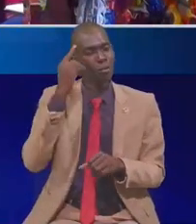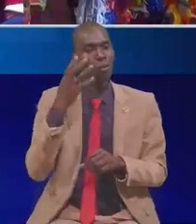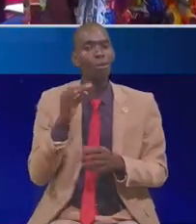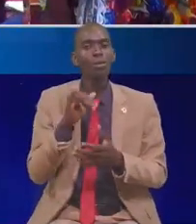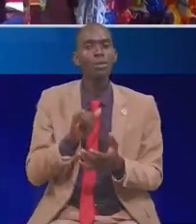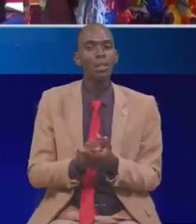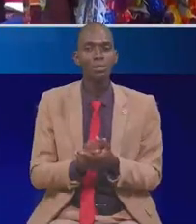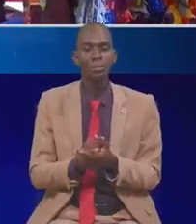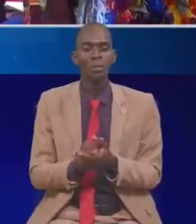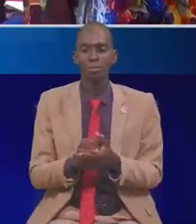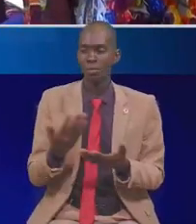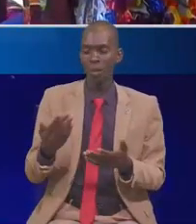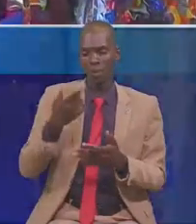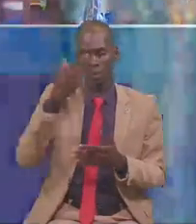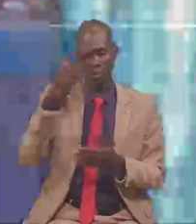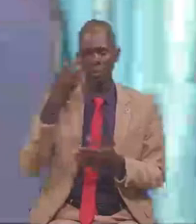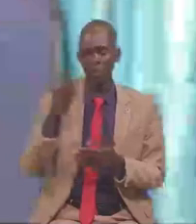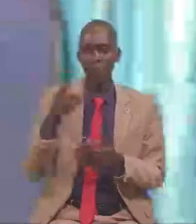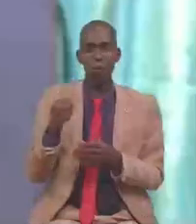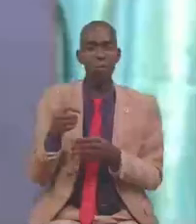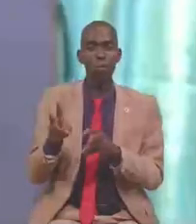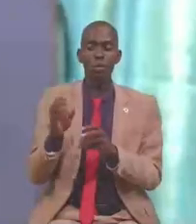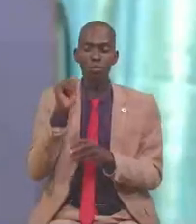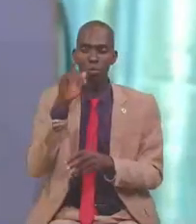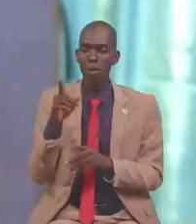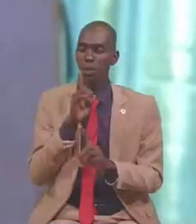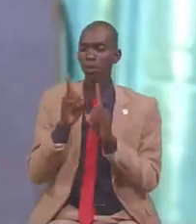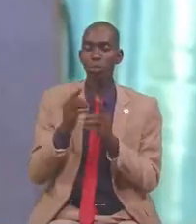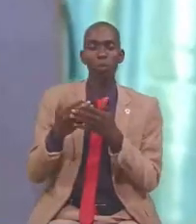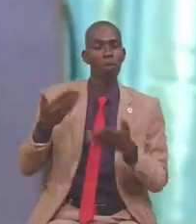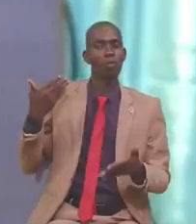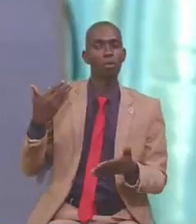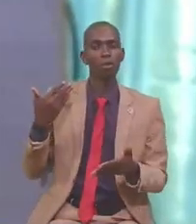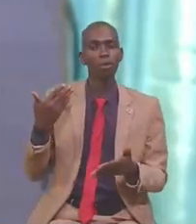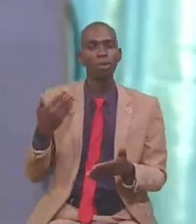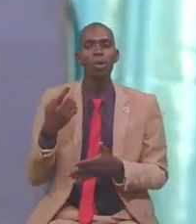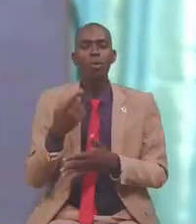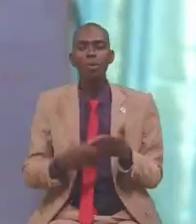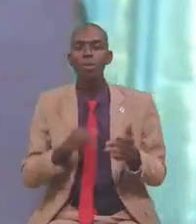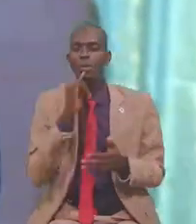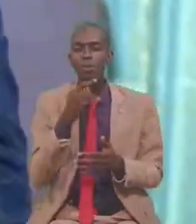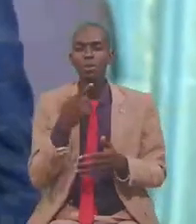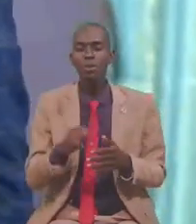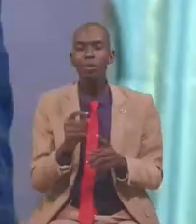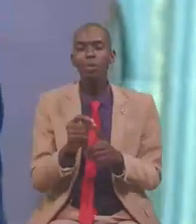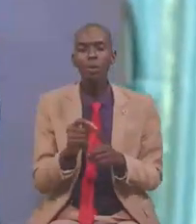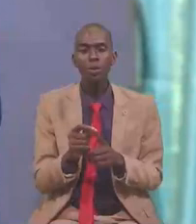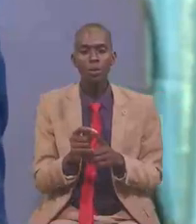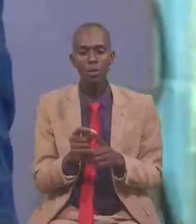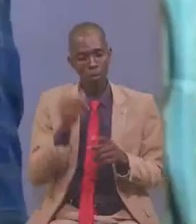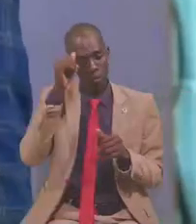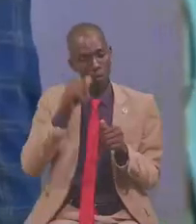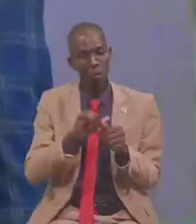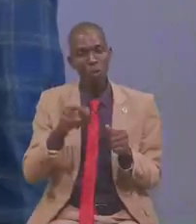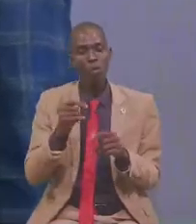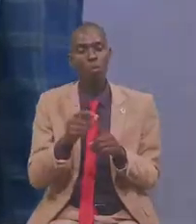sur une phrase à moitié qu'ils avaient entendue. Quelle est la moitié de la phrase là qu'ils ont entendue?